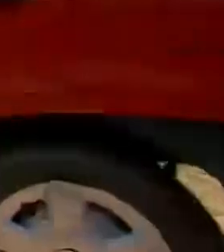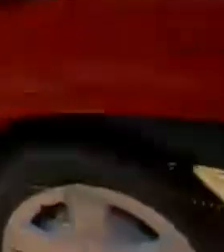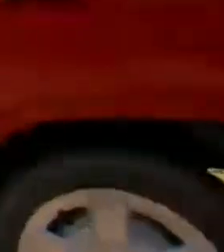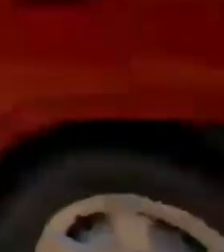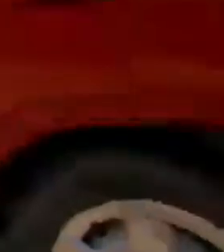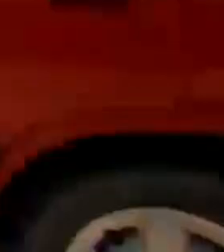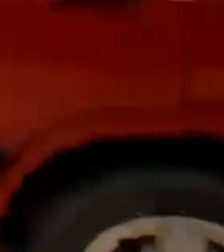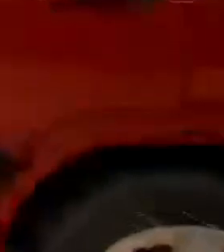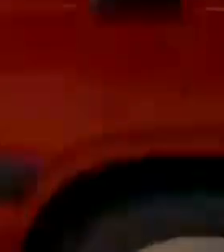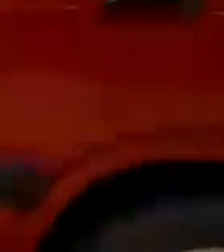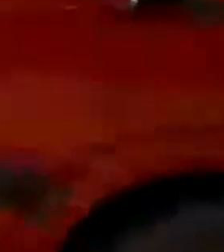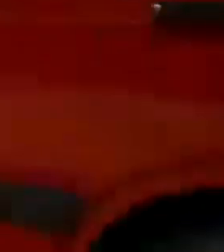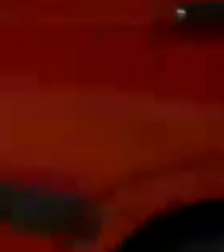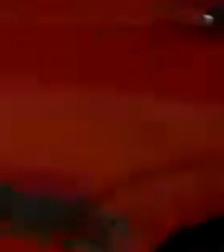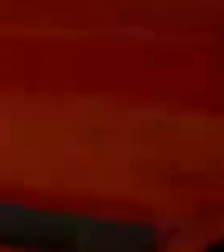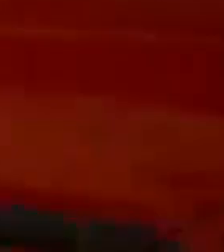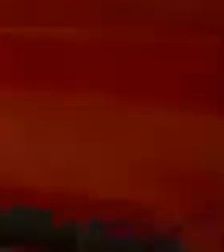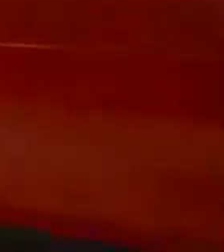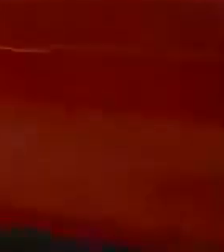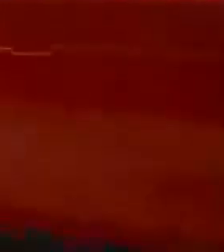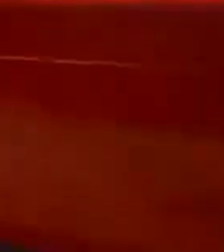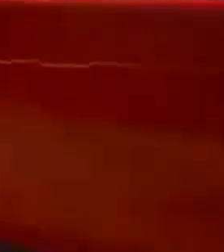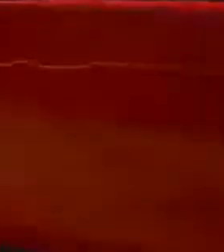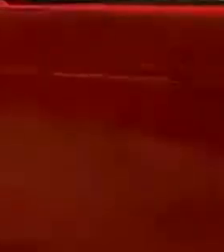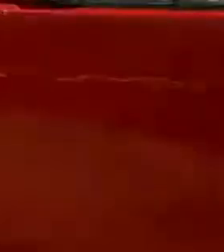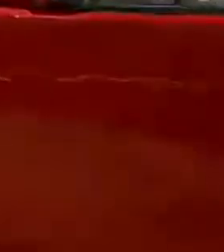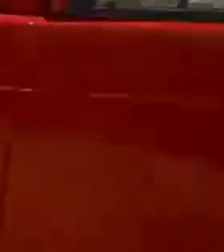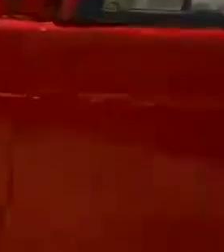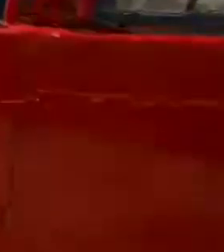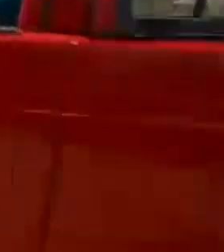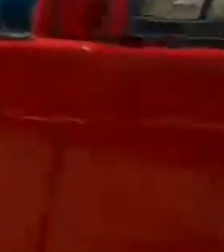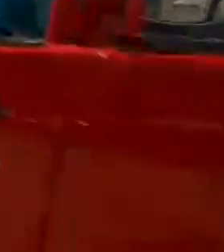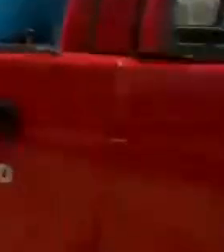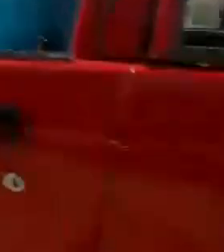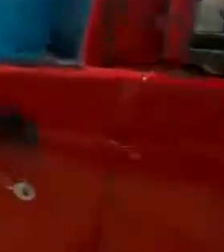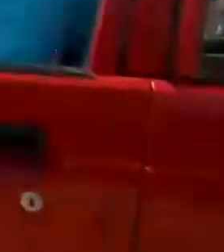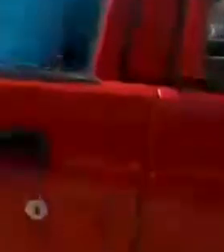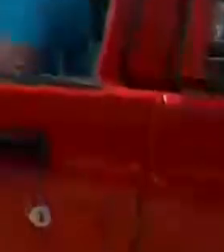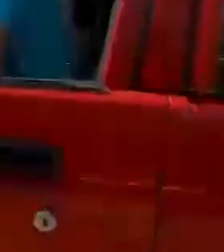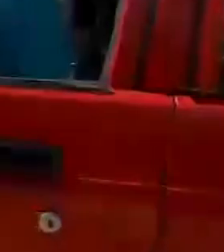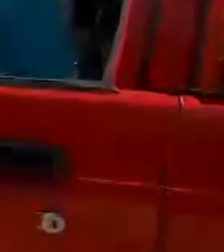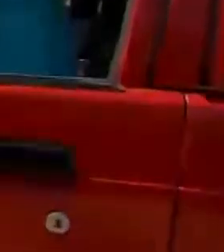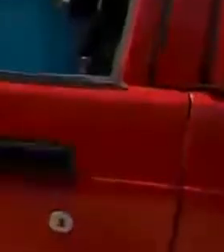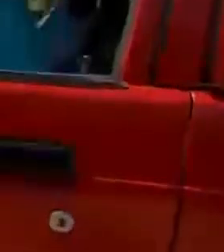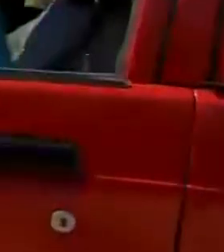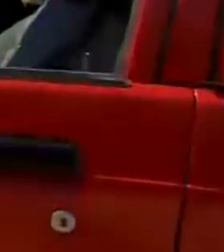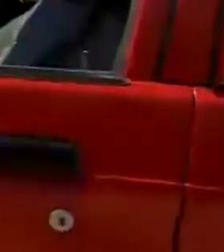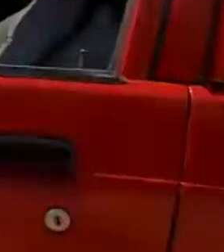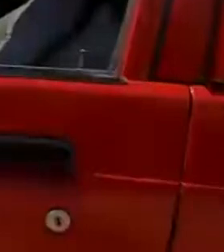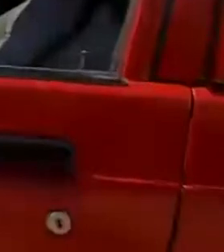Camını aşağı indirdi. Çok sıcak. Tam kontağı çevirecekken vazgeçip torpido gözüne eğildi. Ha dur.